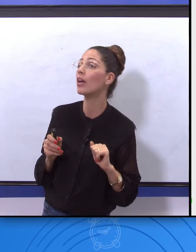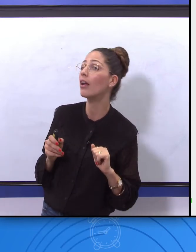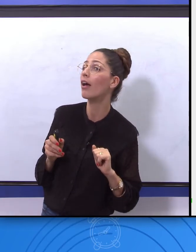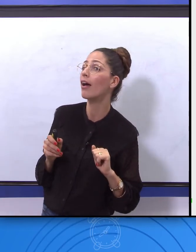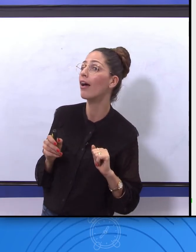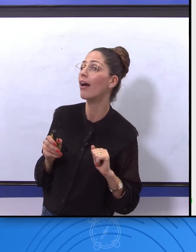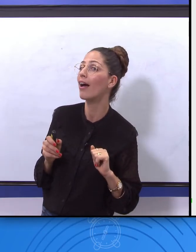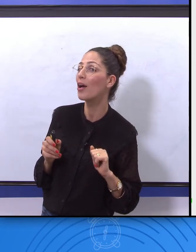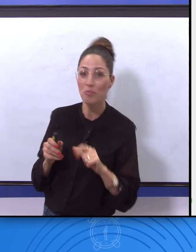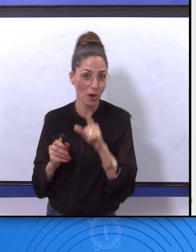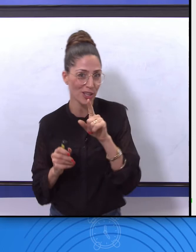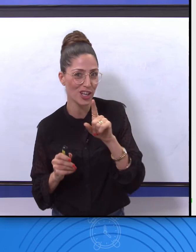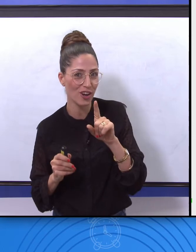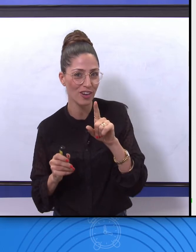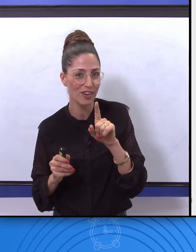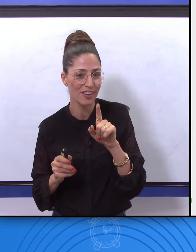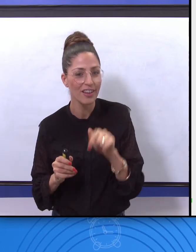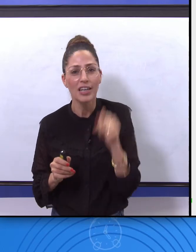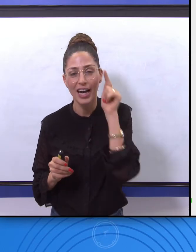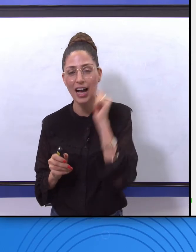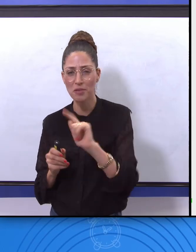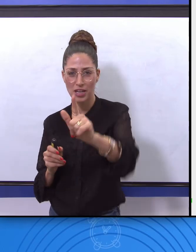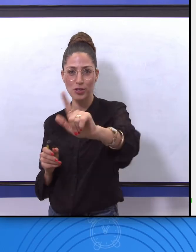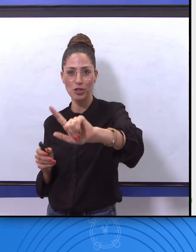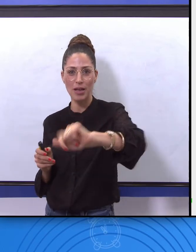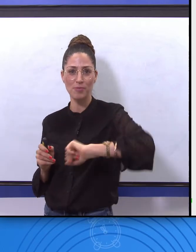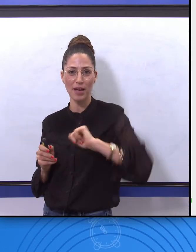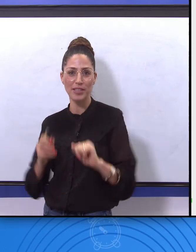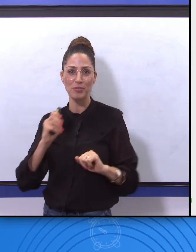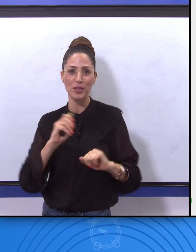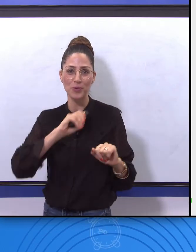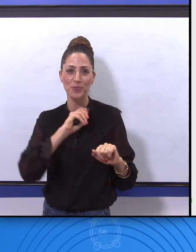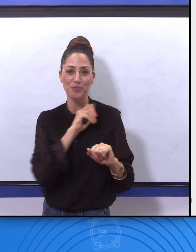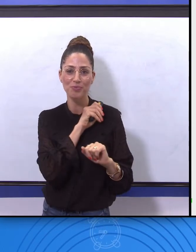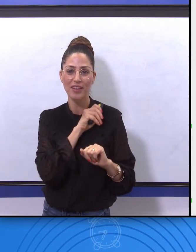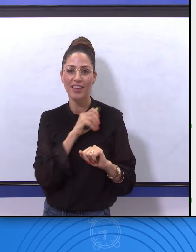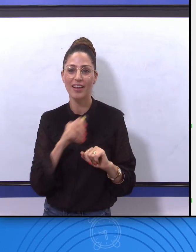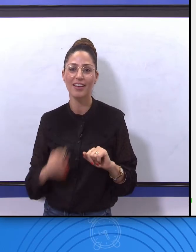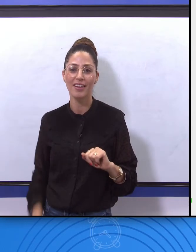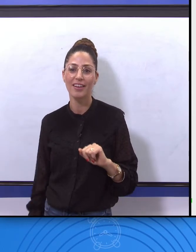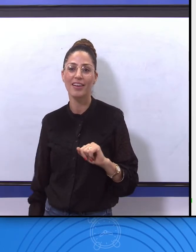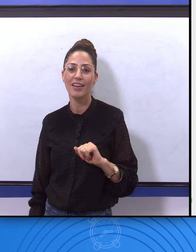אומר שכן? מי אומר שלא? רק אם תנסו זאת בעצמכם אתם תדעו.